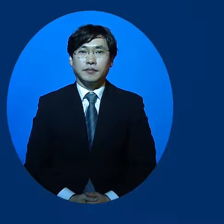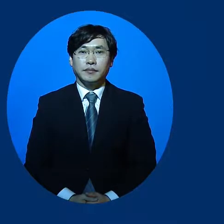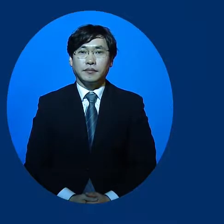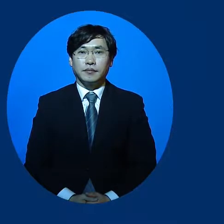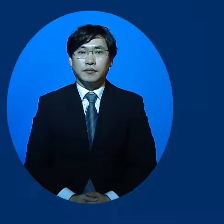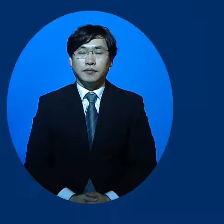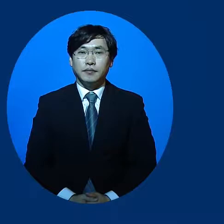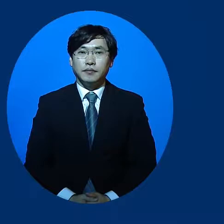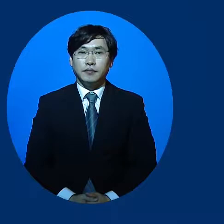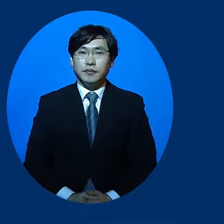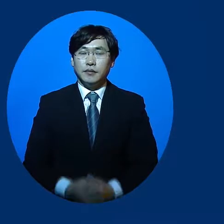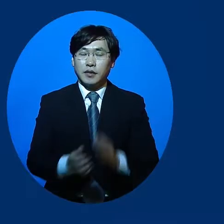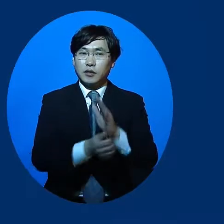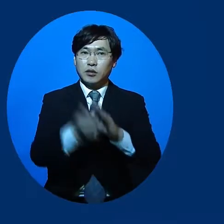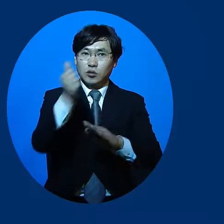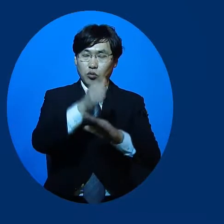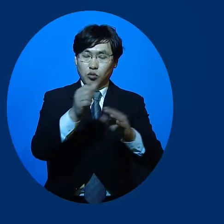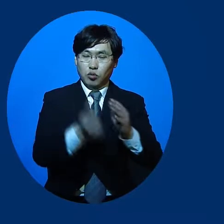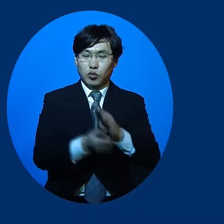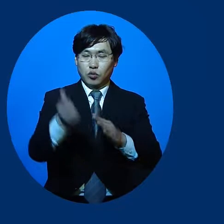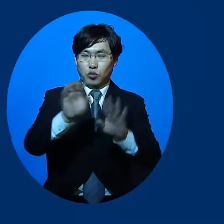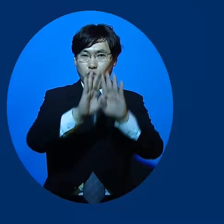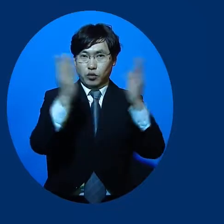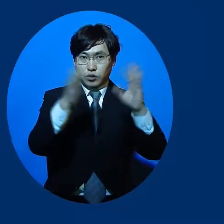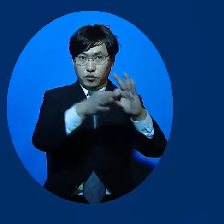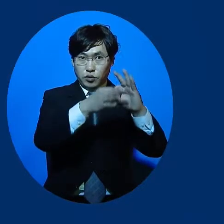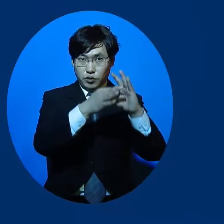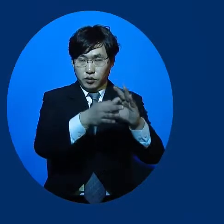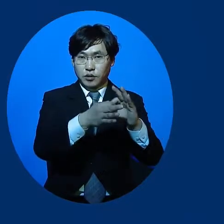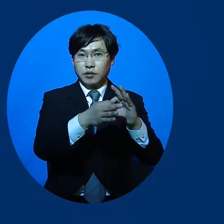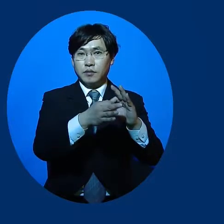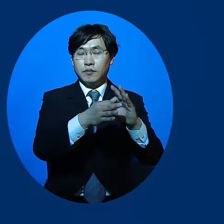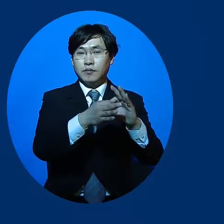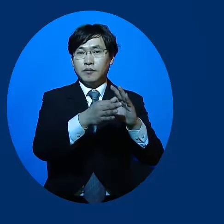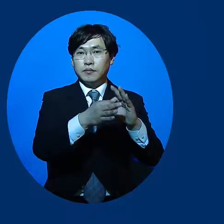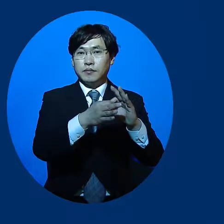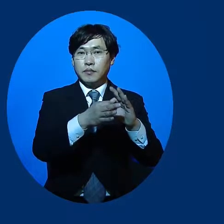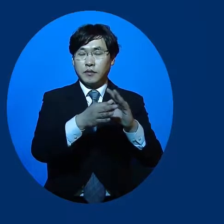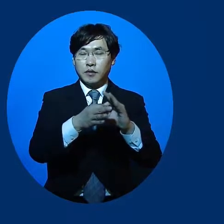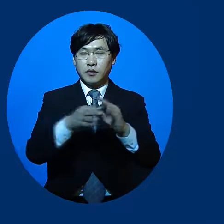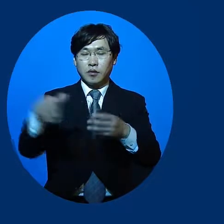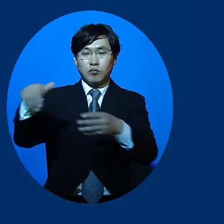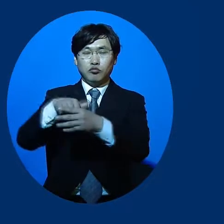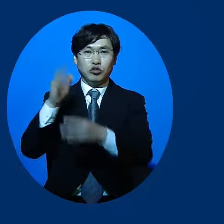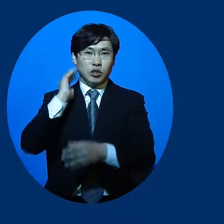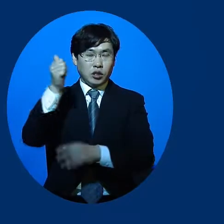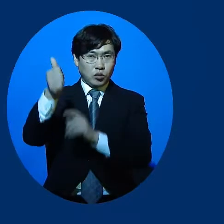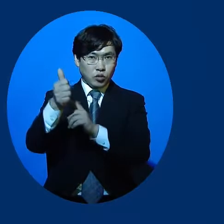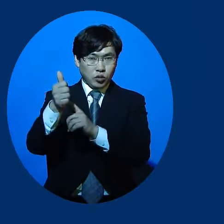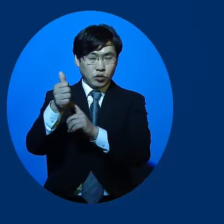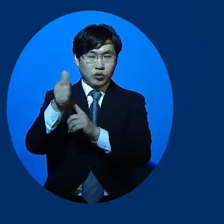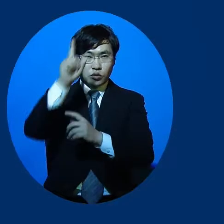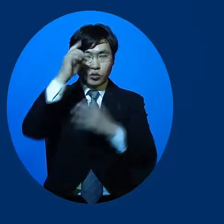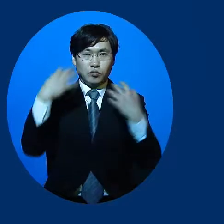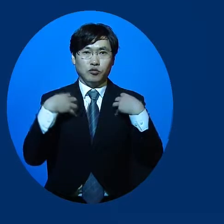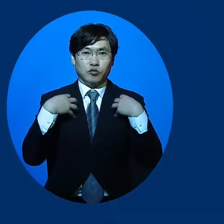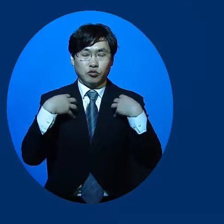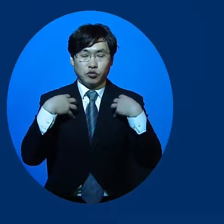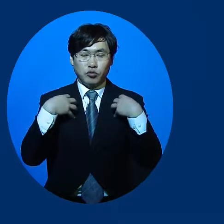이와 같은 성공적인 대회 개최를 계기로 해서 문재인 대통령은